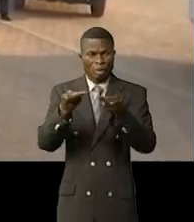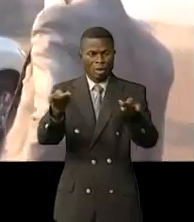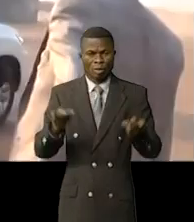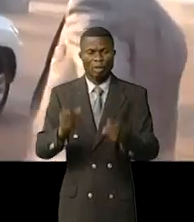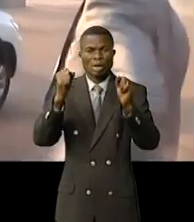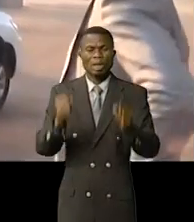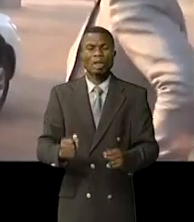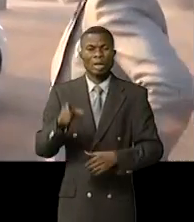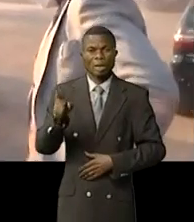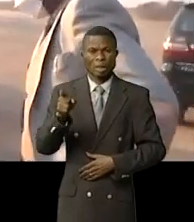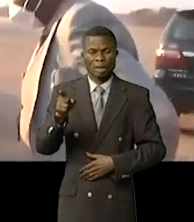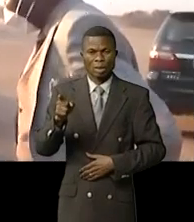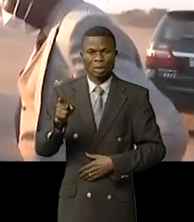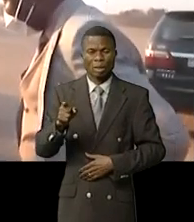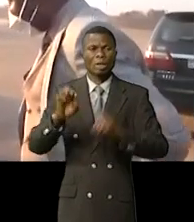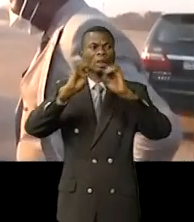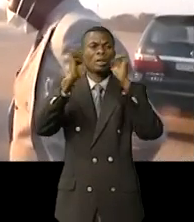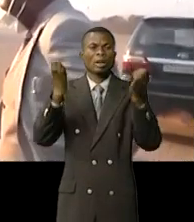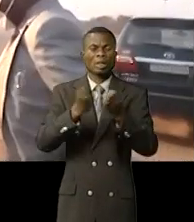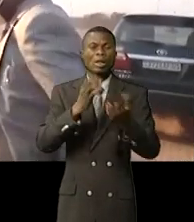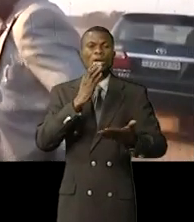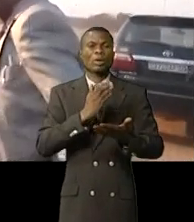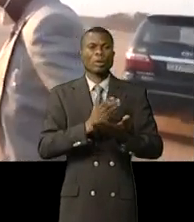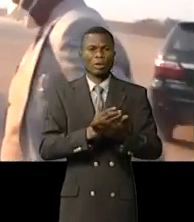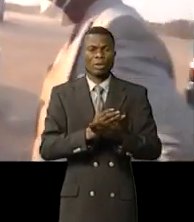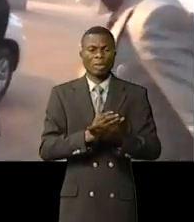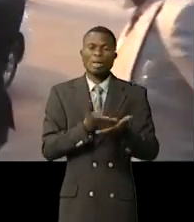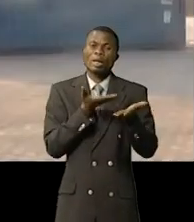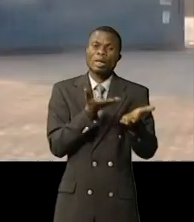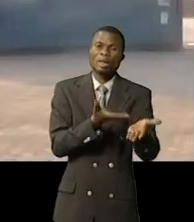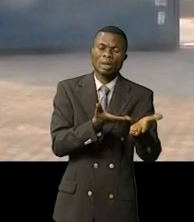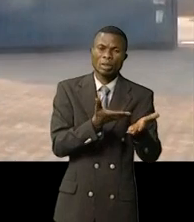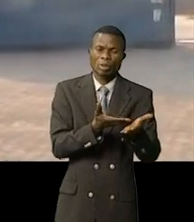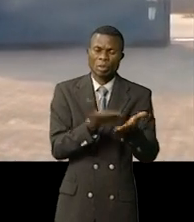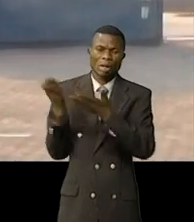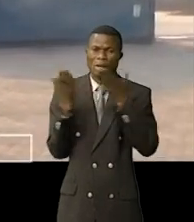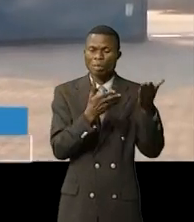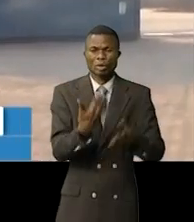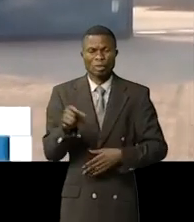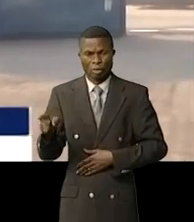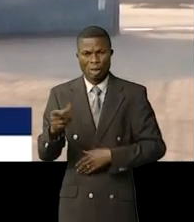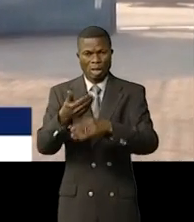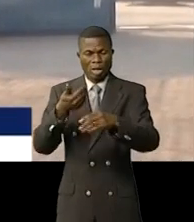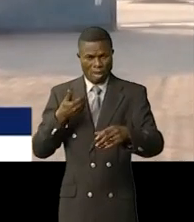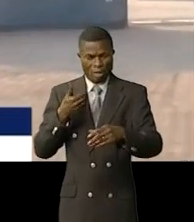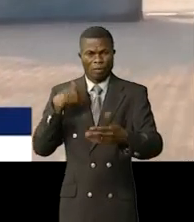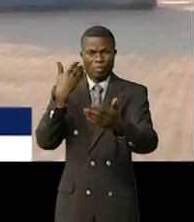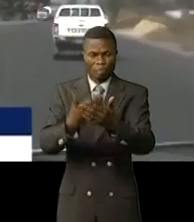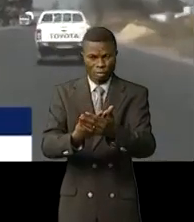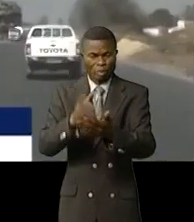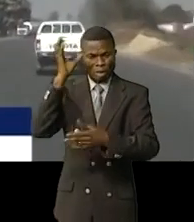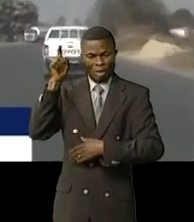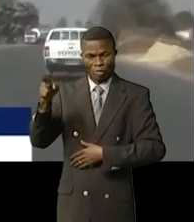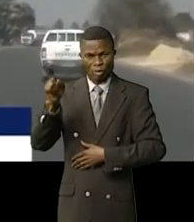de Kanyaka, géré par une entreprise privée, mais qui facilite les camionneurs. Bien avant de se rendre à